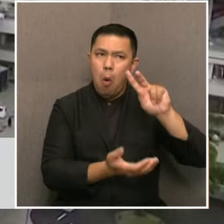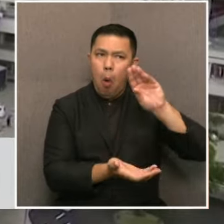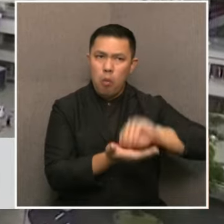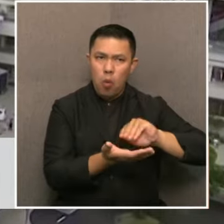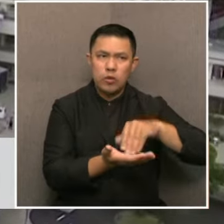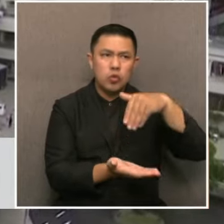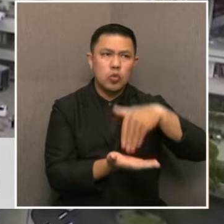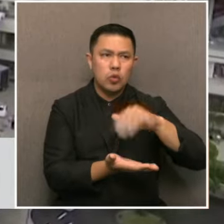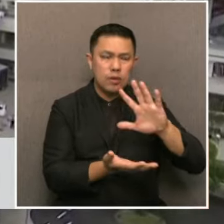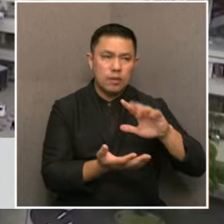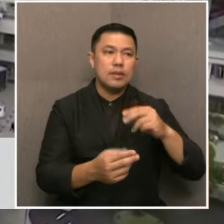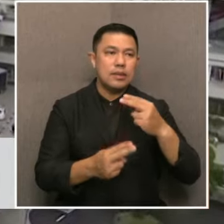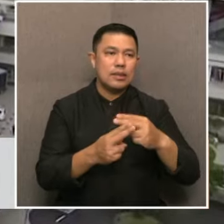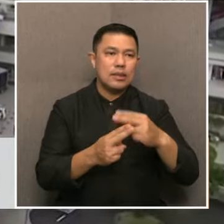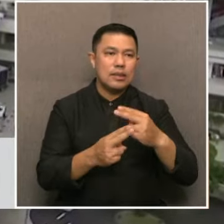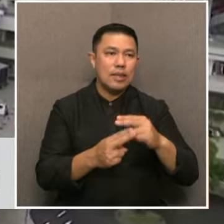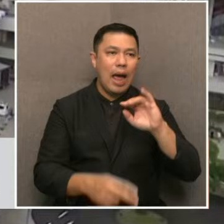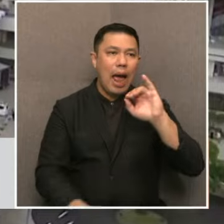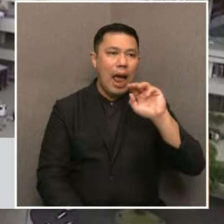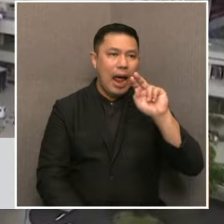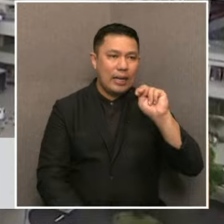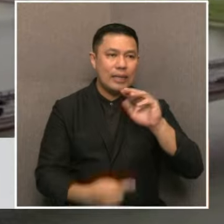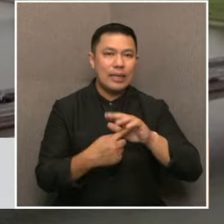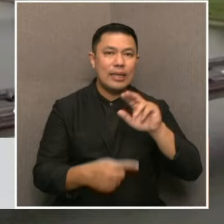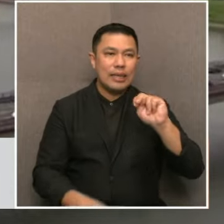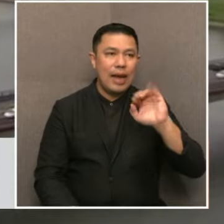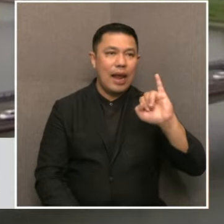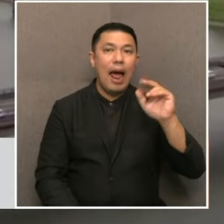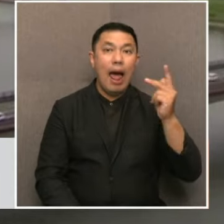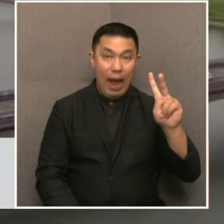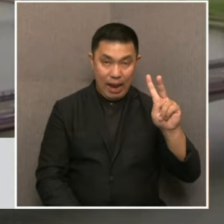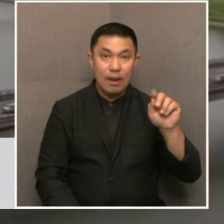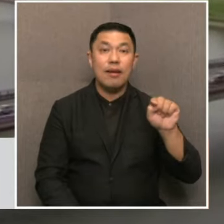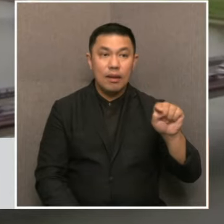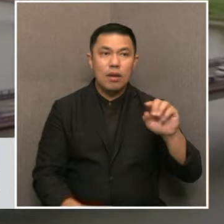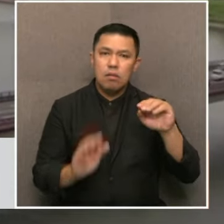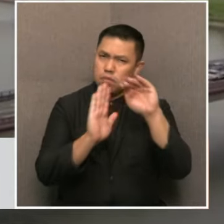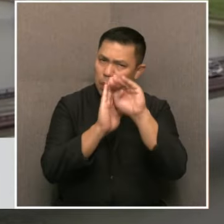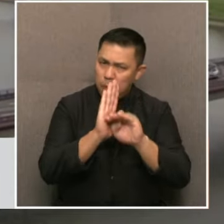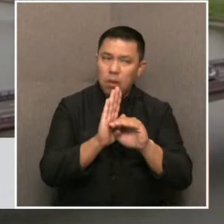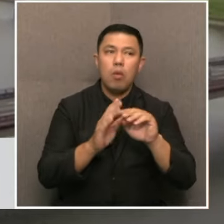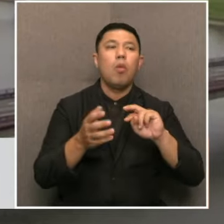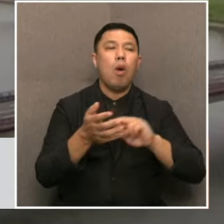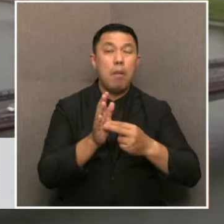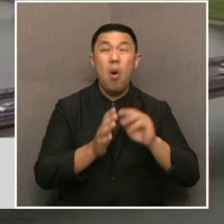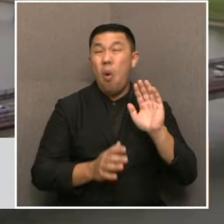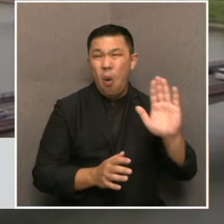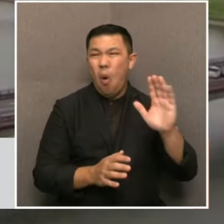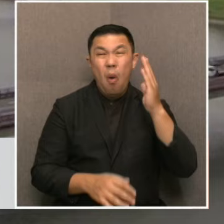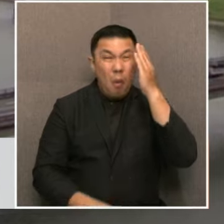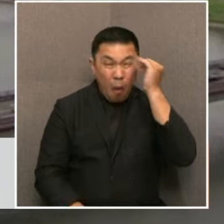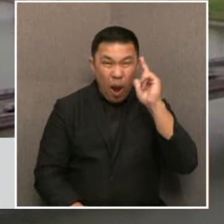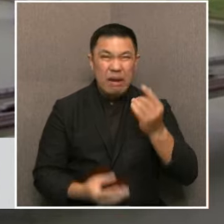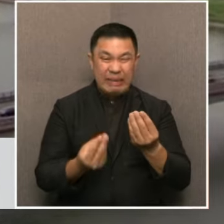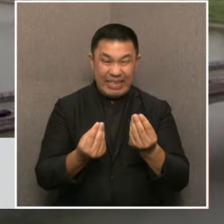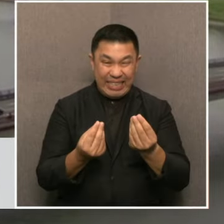นันไคหรือว่านันทอฟearthquake Extra informationprotocol NHKอธิบายว่าแผ่นดินไหวที่